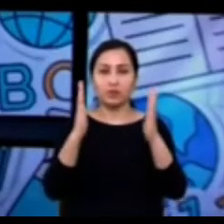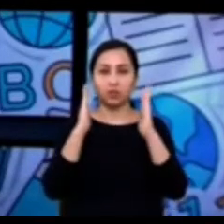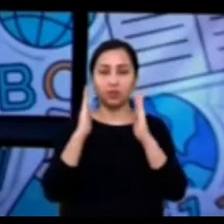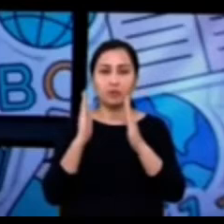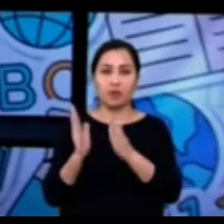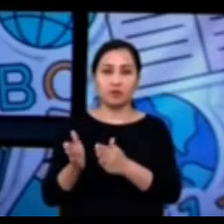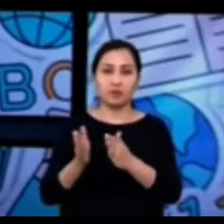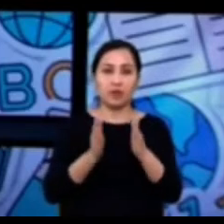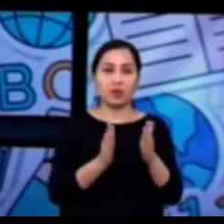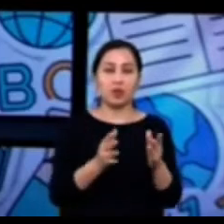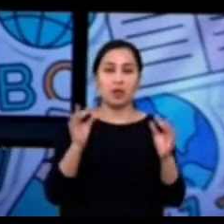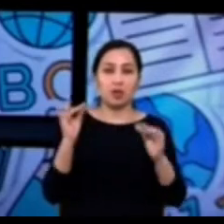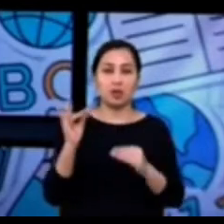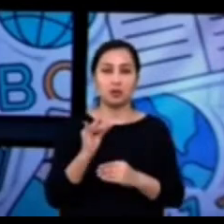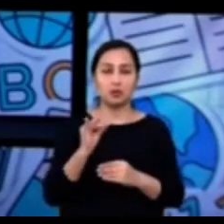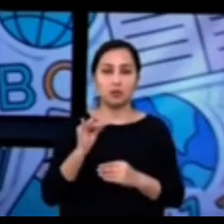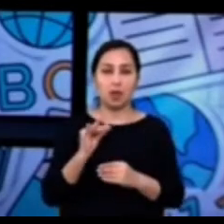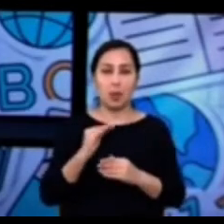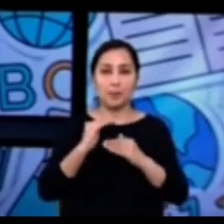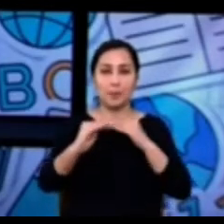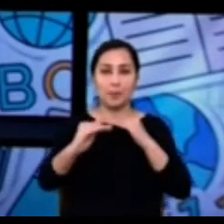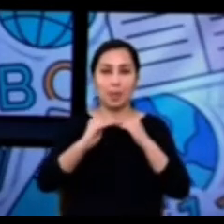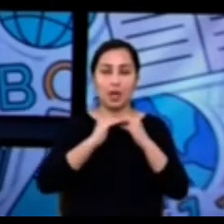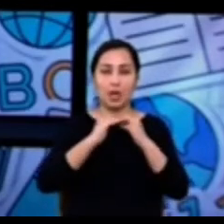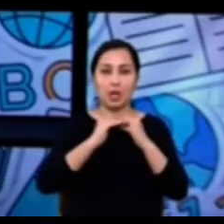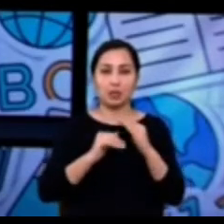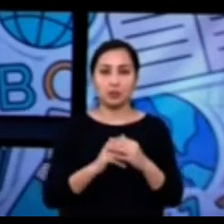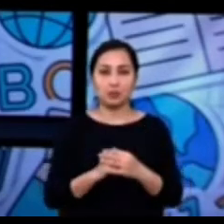в огородах и на полях.